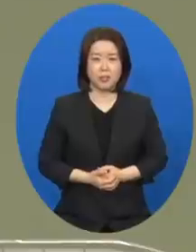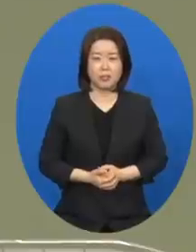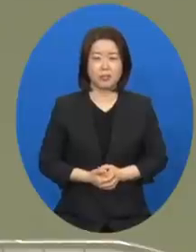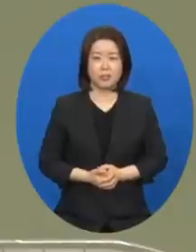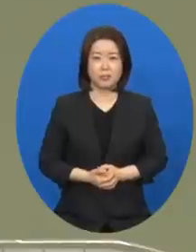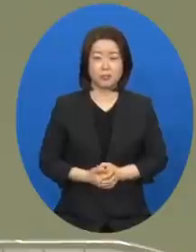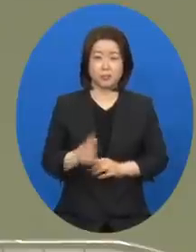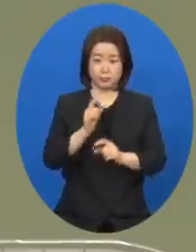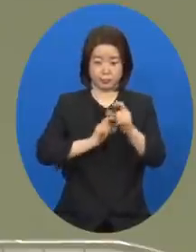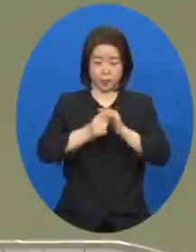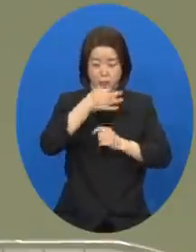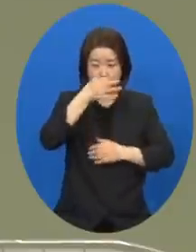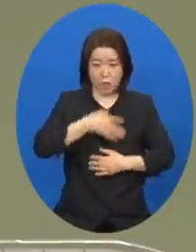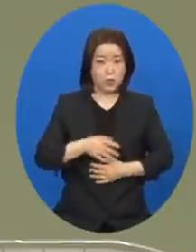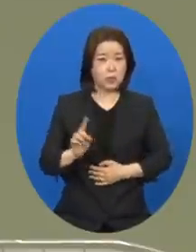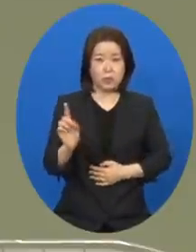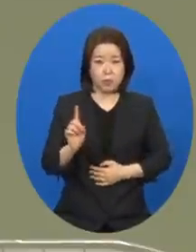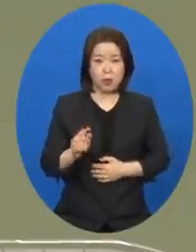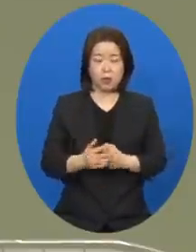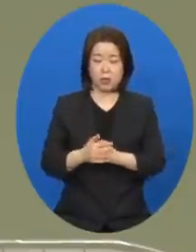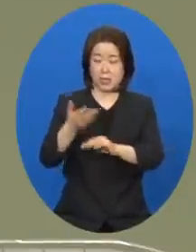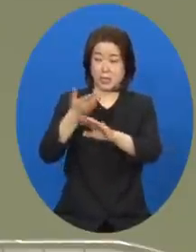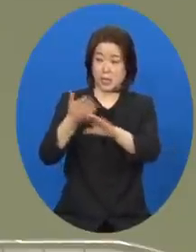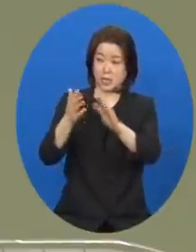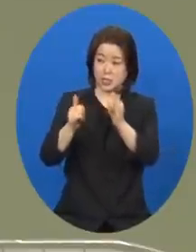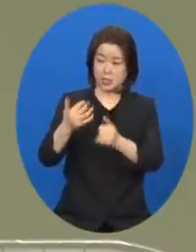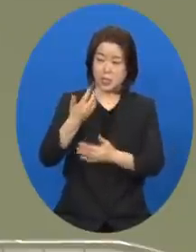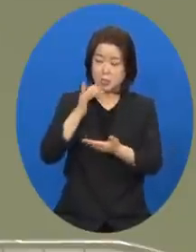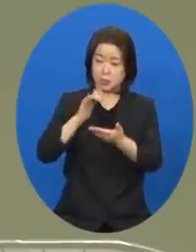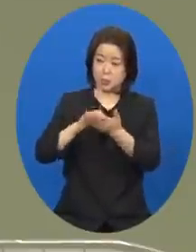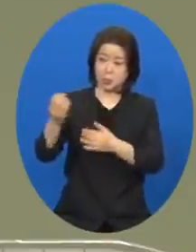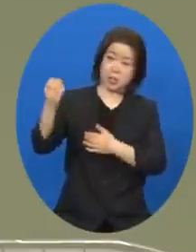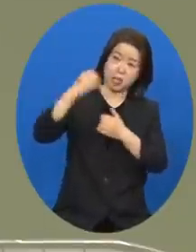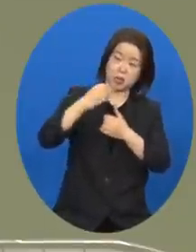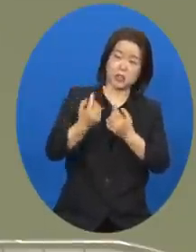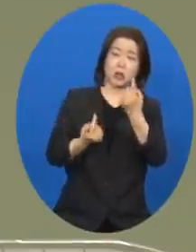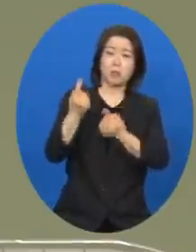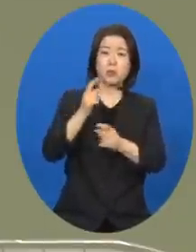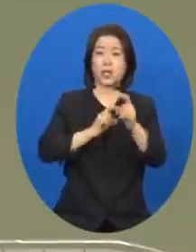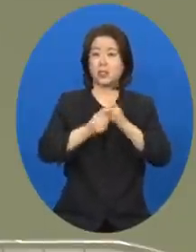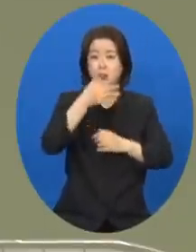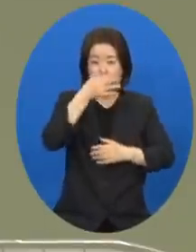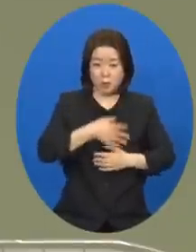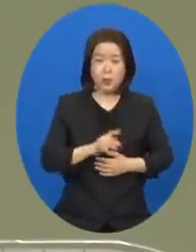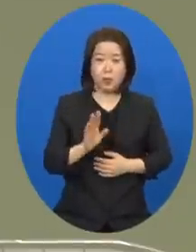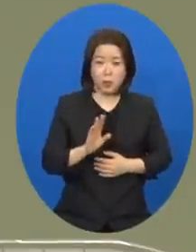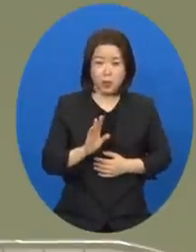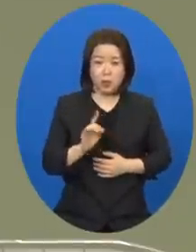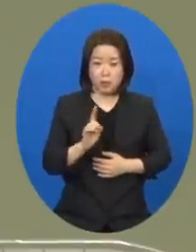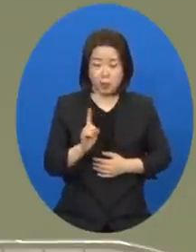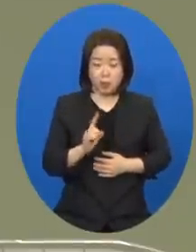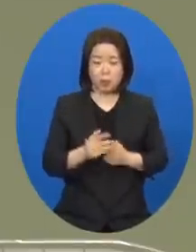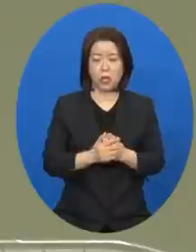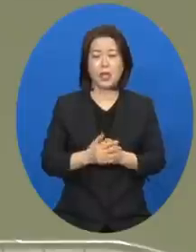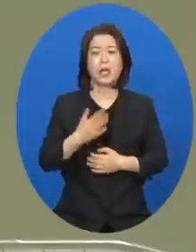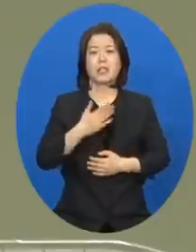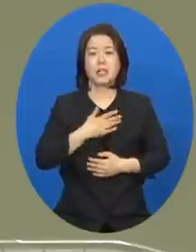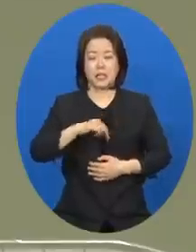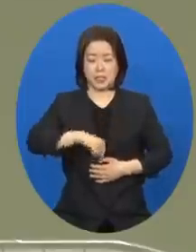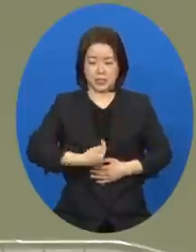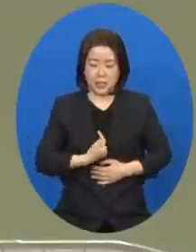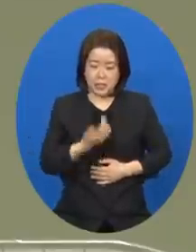더 힘든 건 다른 사람이 저에게 돌을 던지는 것보다 더 힘든 건 제가 저 자신에게 던지는